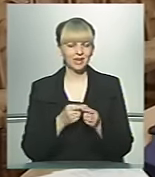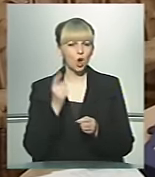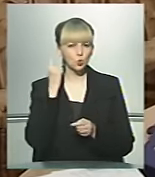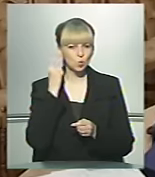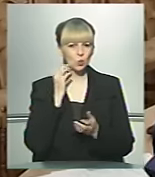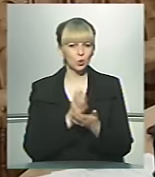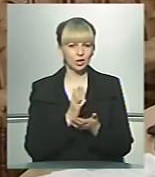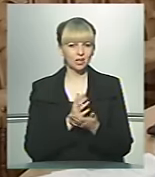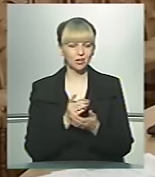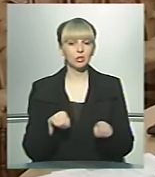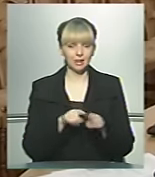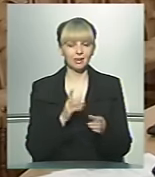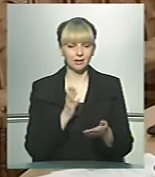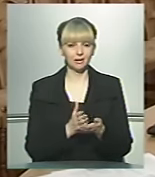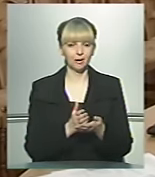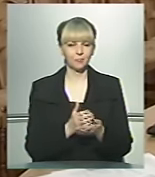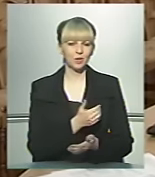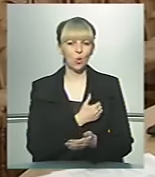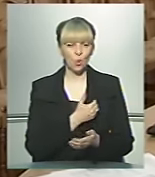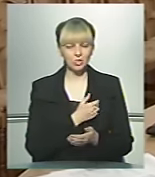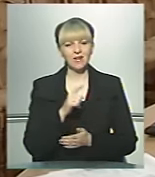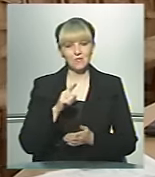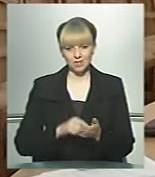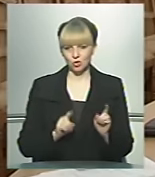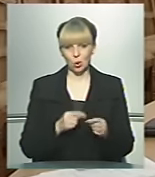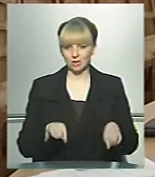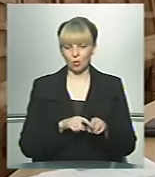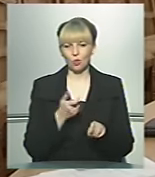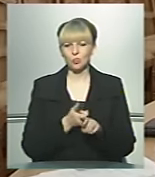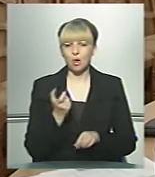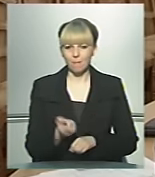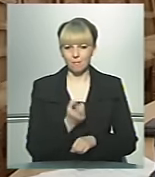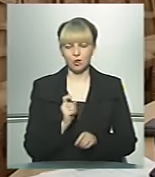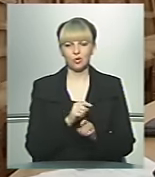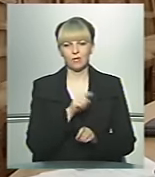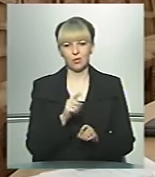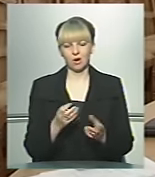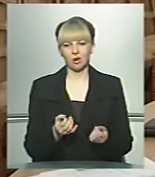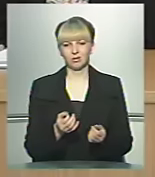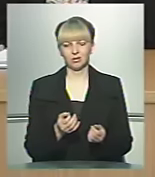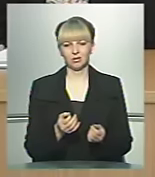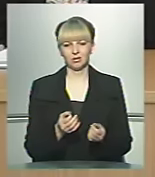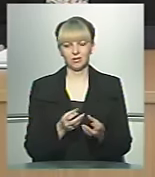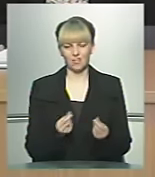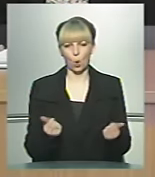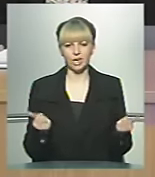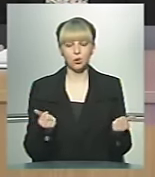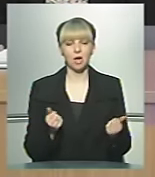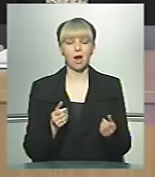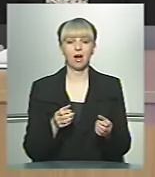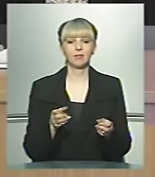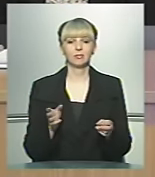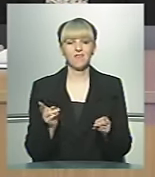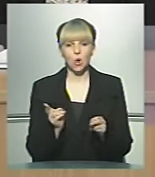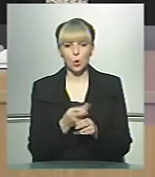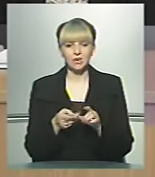слухи, що таке є. Хочеться, звичайно, вірити, що такого дуже мало і що воно якось викорінюється. А викорінювати